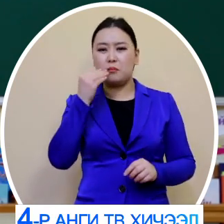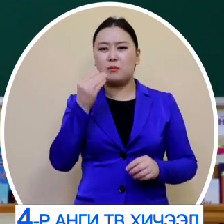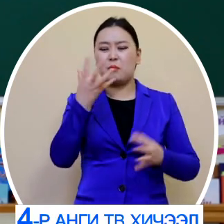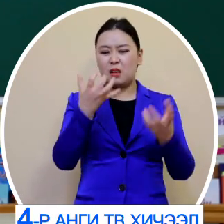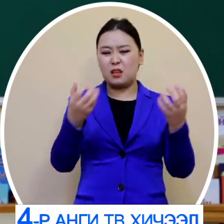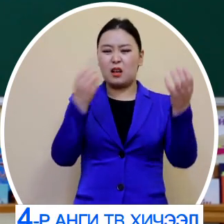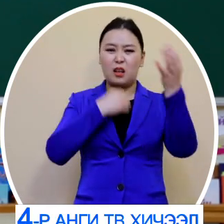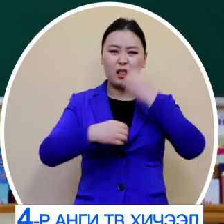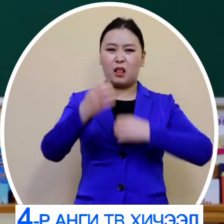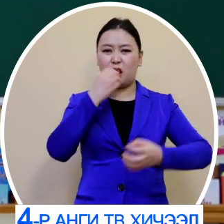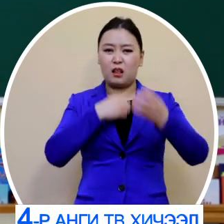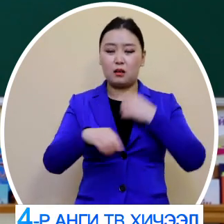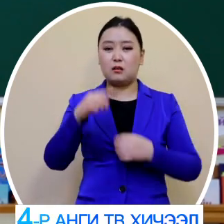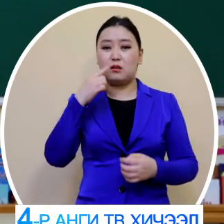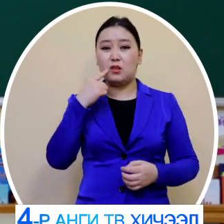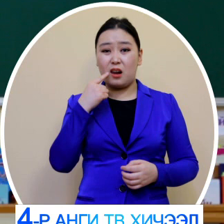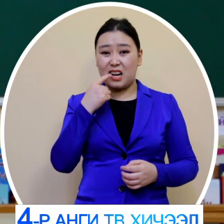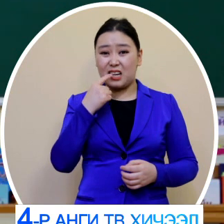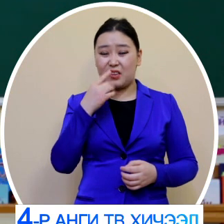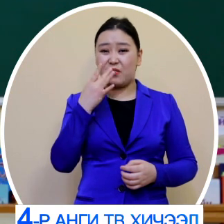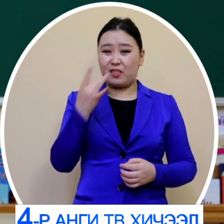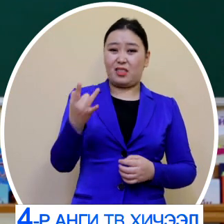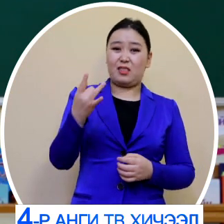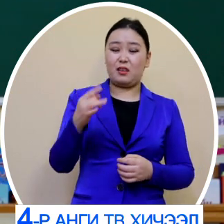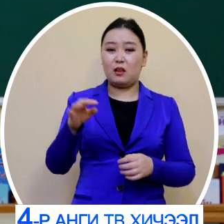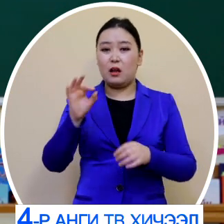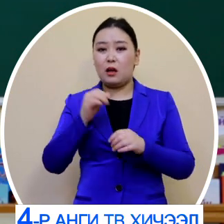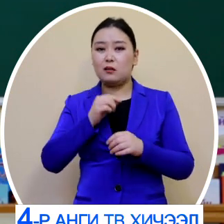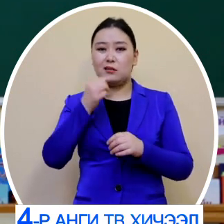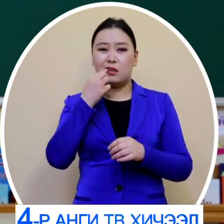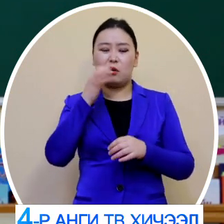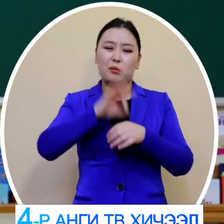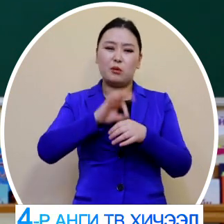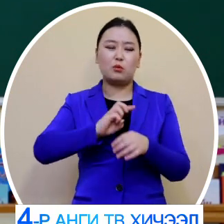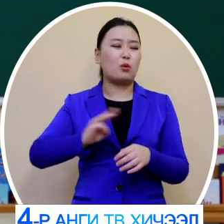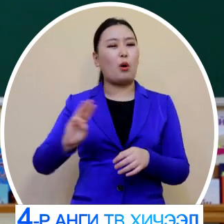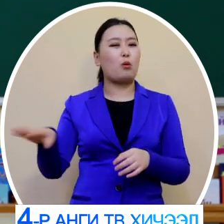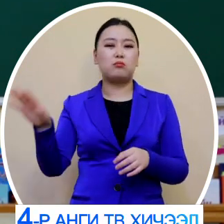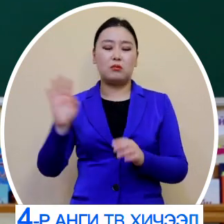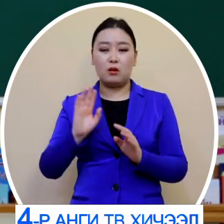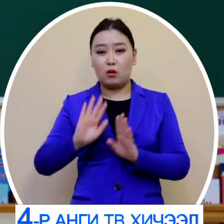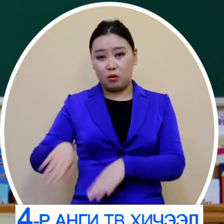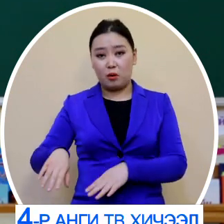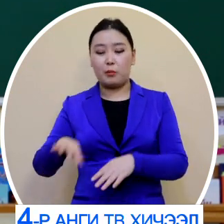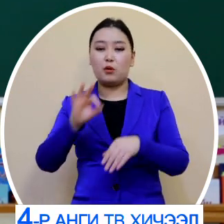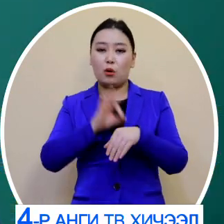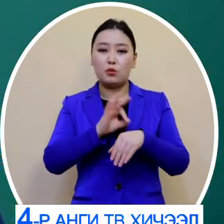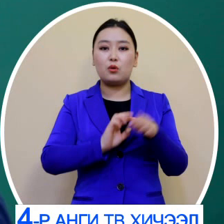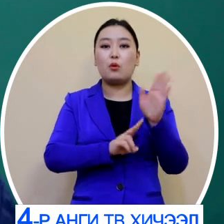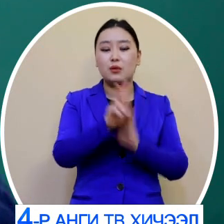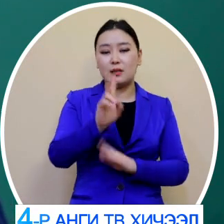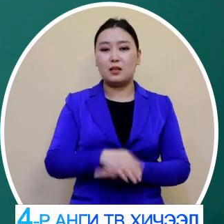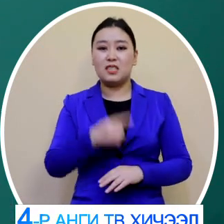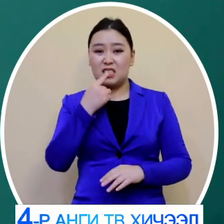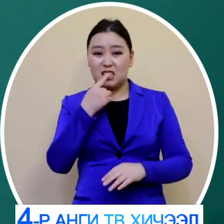хэрэглэх, мөн шүд цоролт болон шүдний өвчлөлтийг хайхрахгүй өнгөрөөснөөс болж шүд өвчлөдөг, мөн буруу ургадаг байх нэ. Шүд